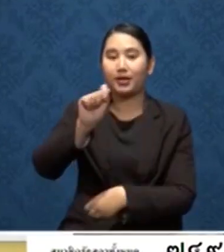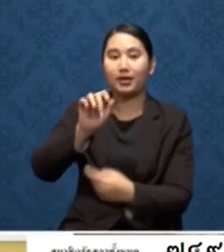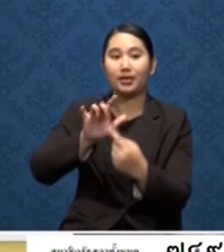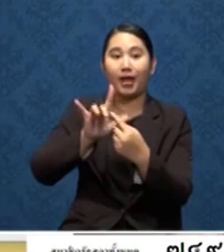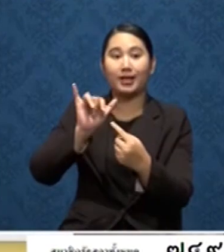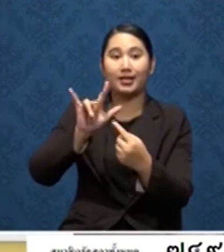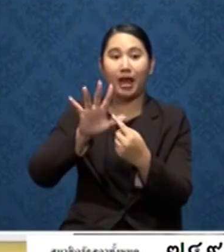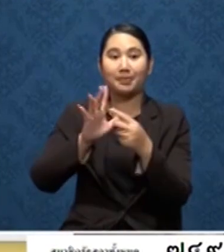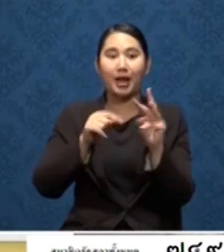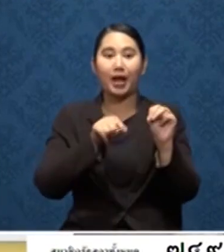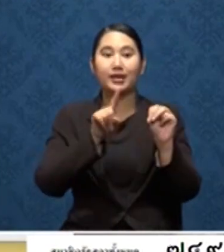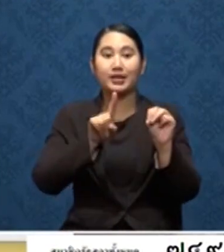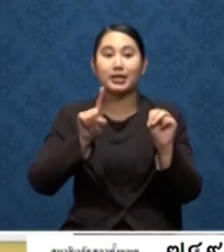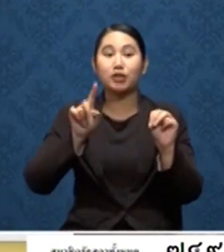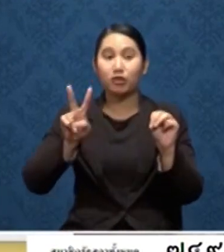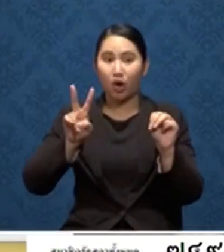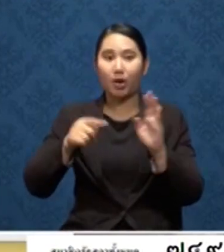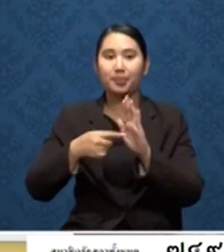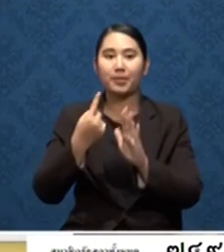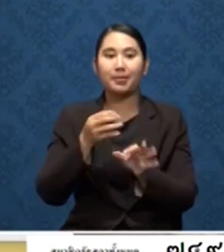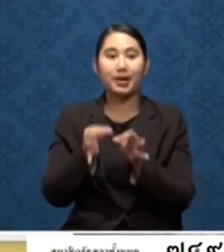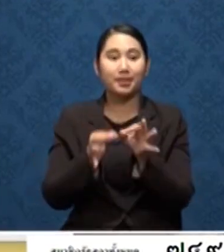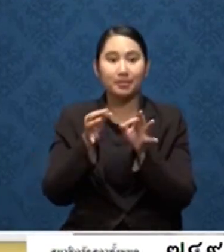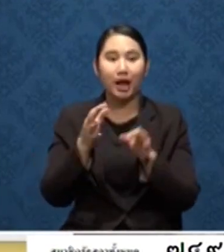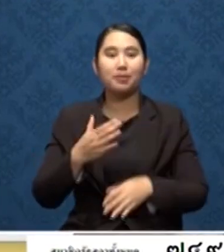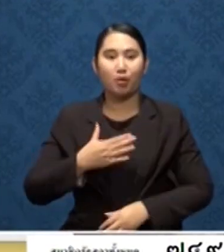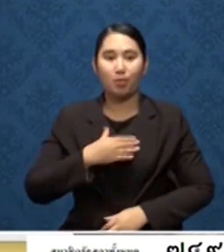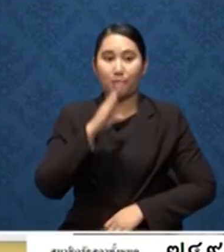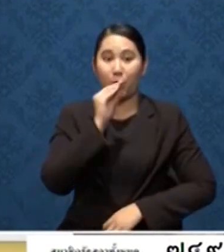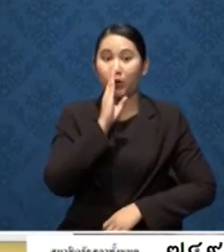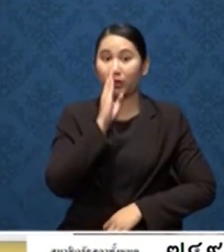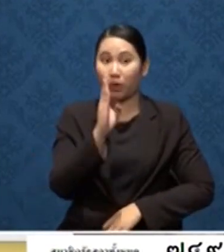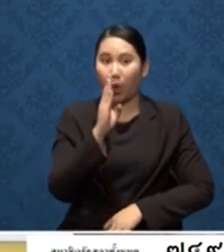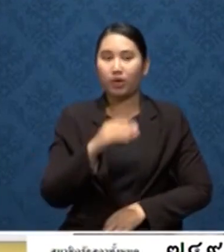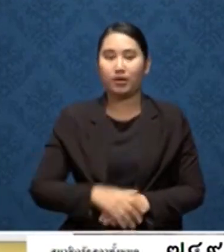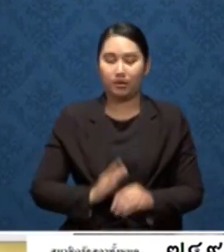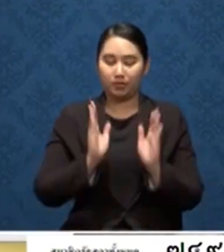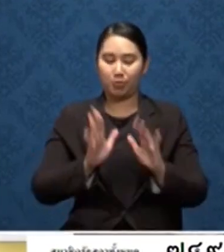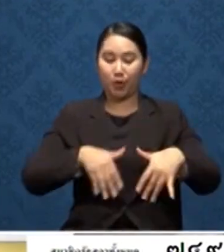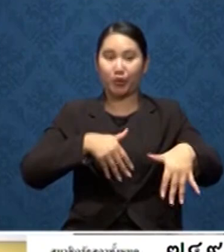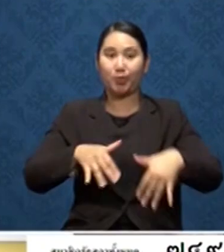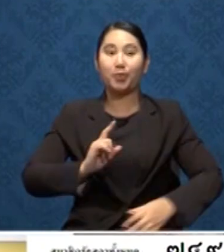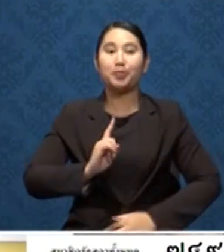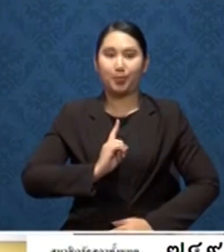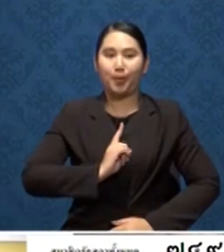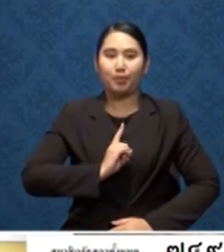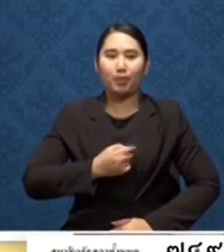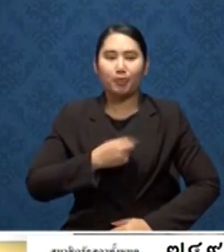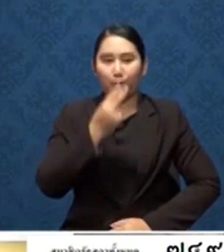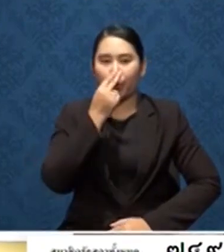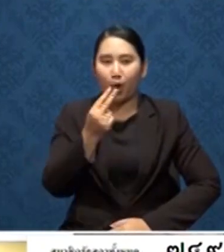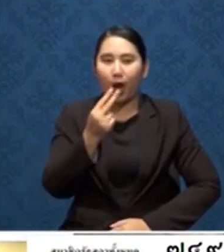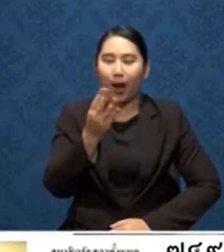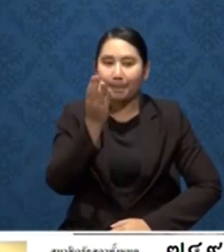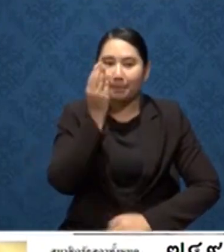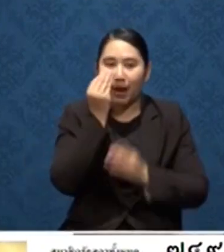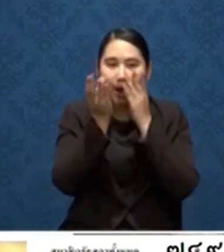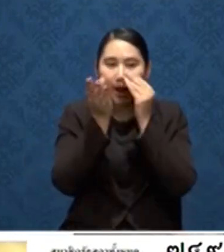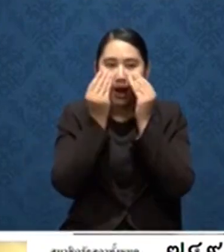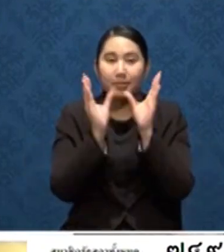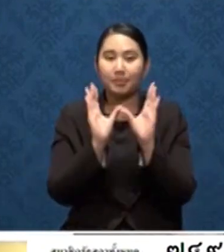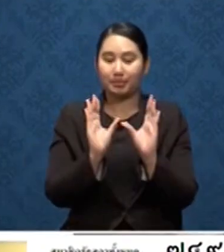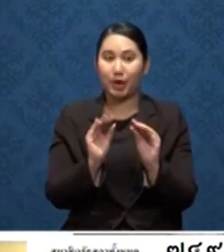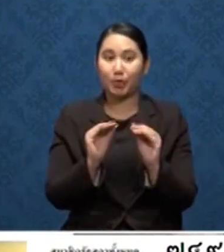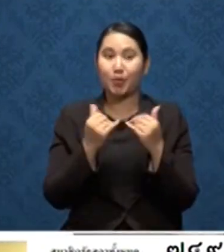ก่อนที่ผมจะเริ่มชี้แจงนะครับผมต้องเรียนตามตรงครับว่าหากผมเป็นประชาชนคนนึงที่เข้ามาฟังการประชุมรัฐสภาวันนี้